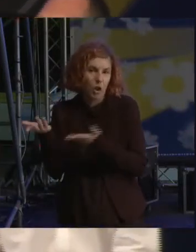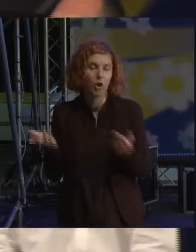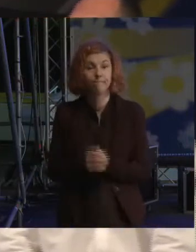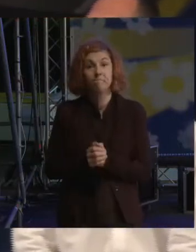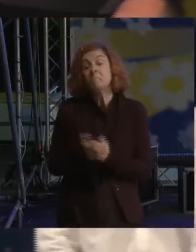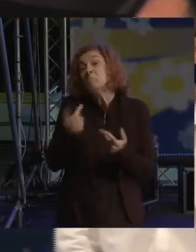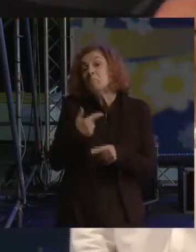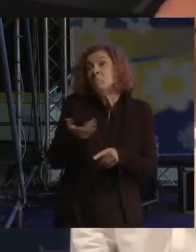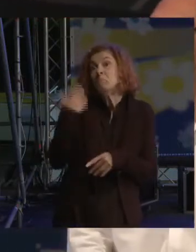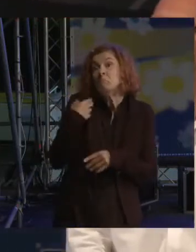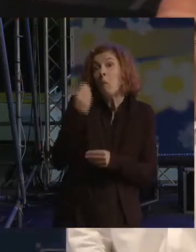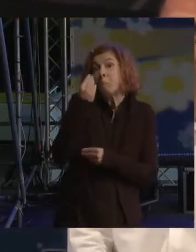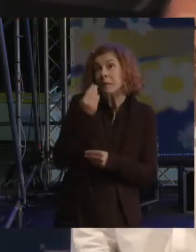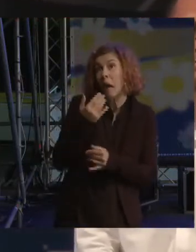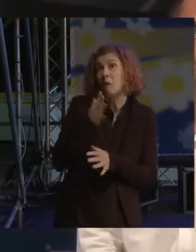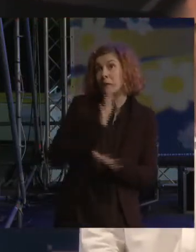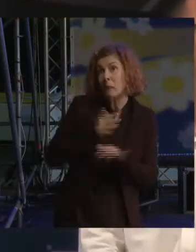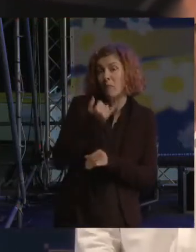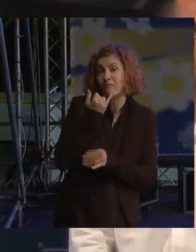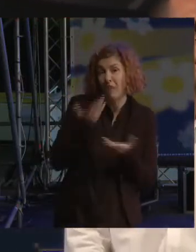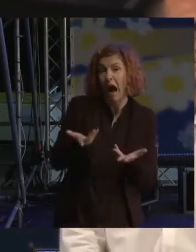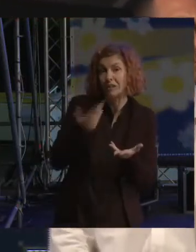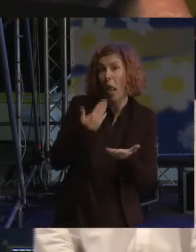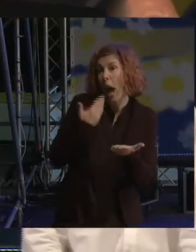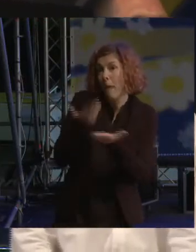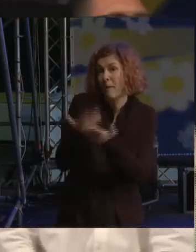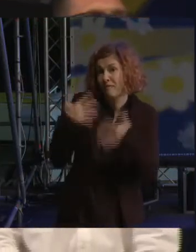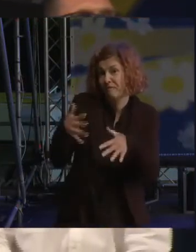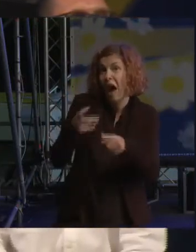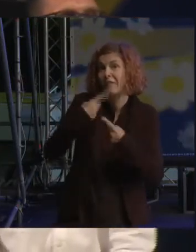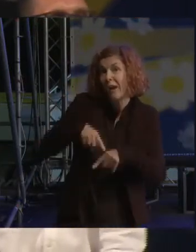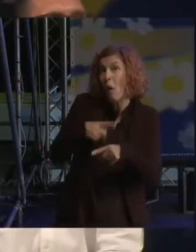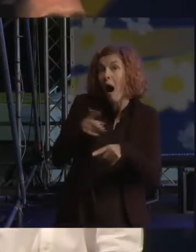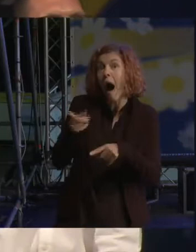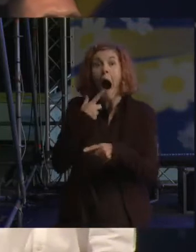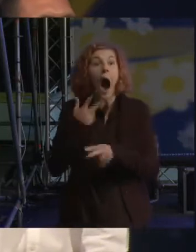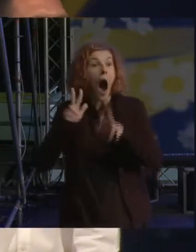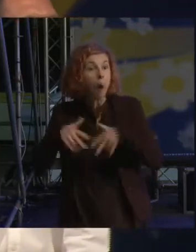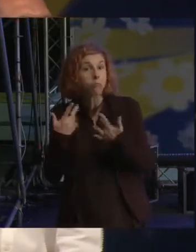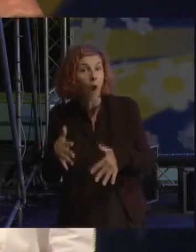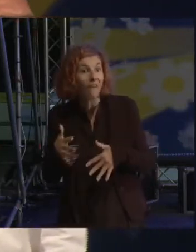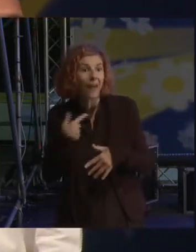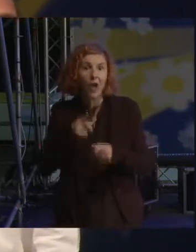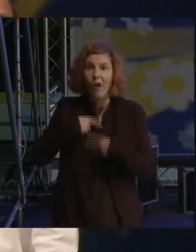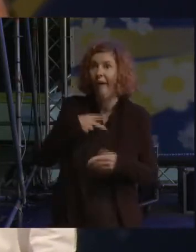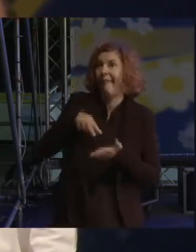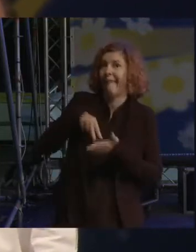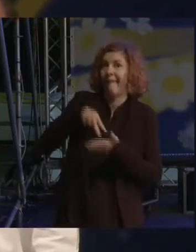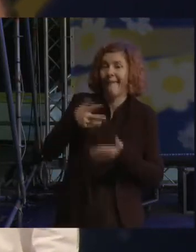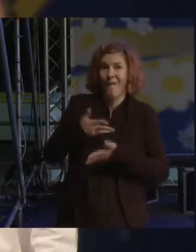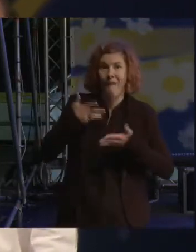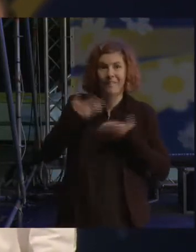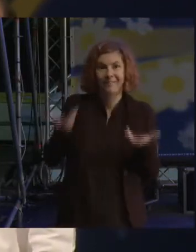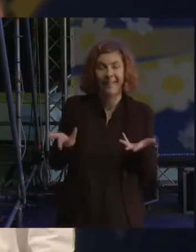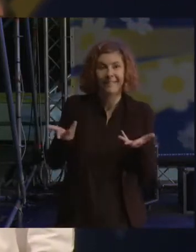facile è finito l'emendamento approvato ai sul tah abbiamo esultato aspettavamo la cosa semplicissima anche lì si parlava di banche un